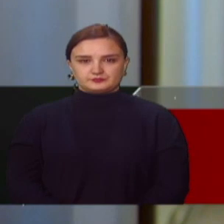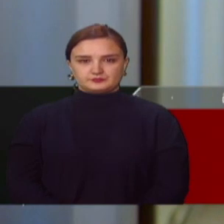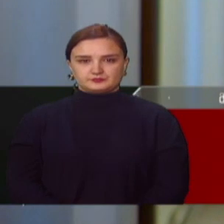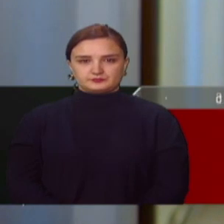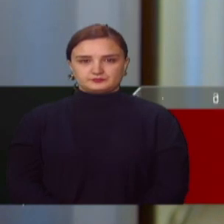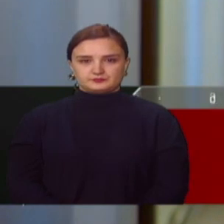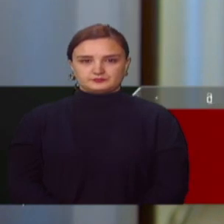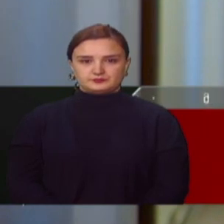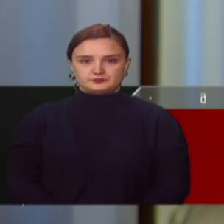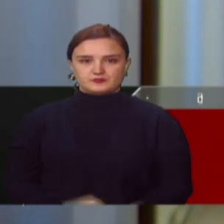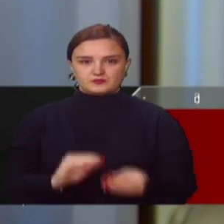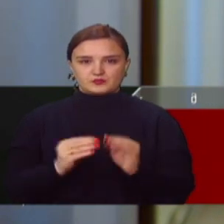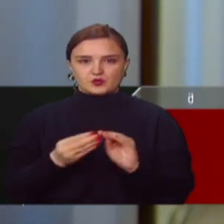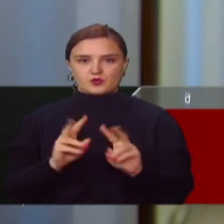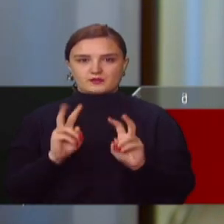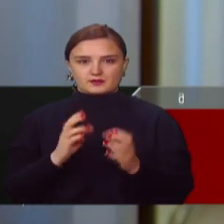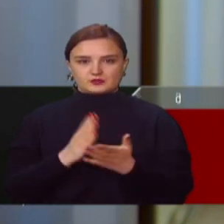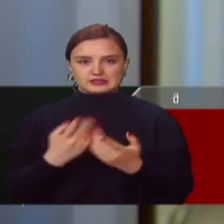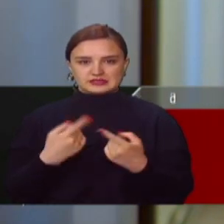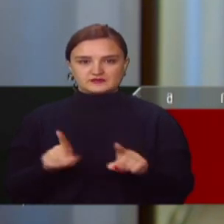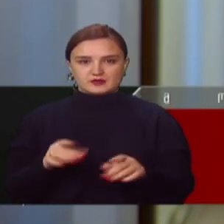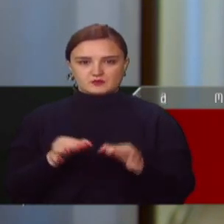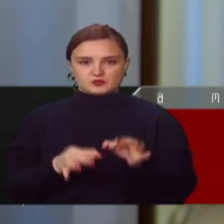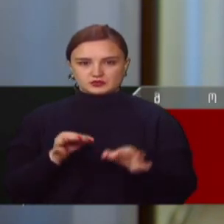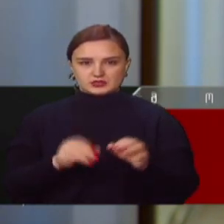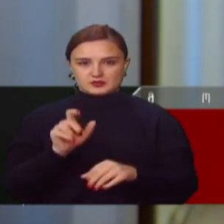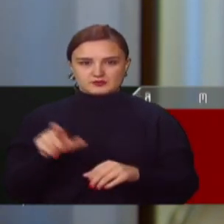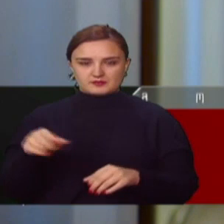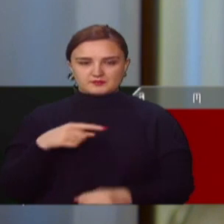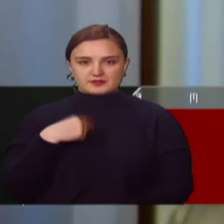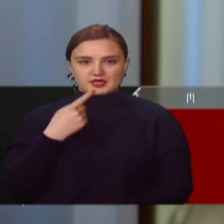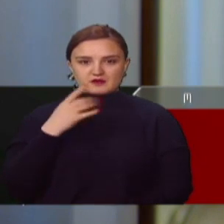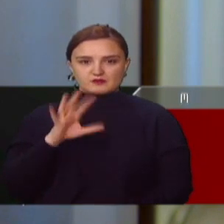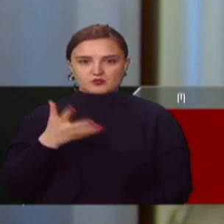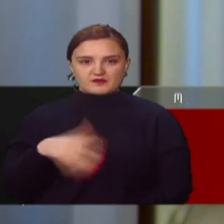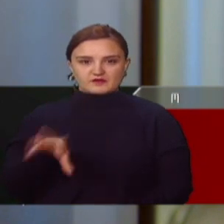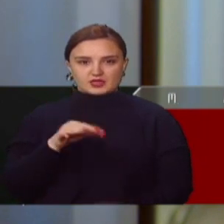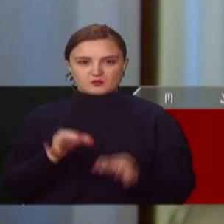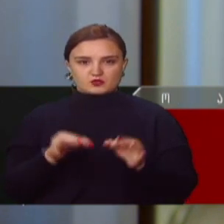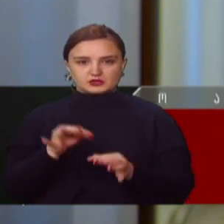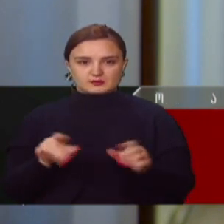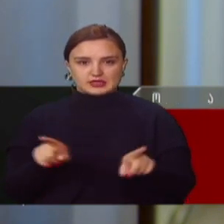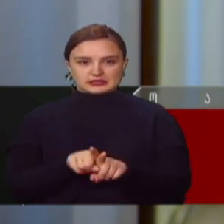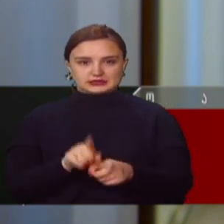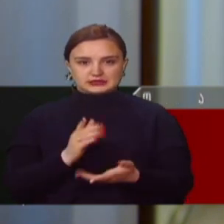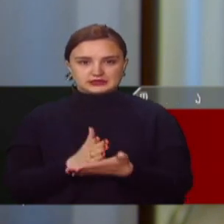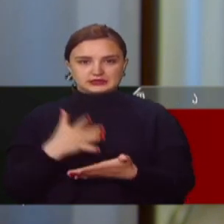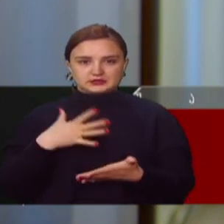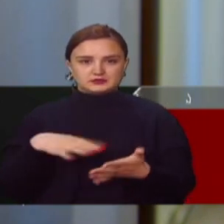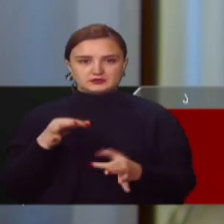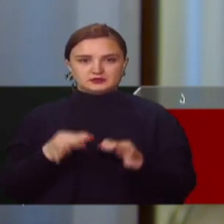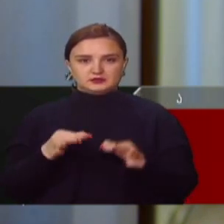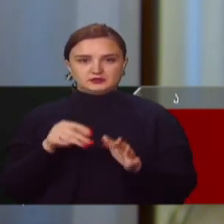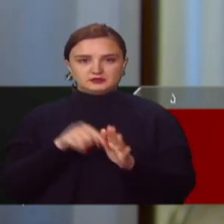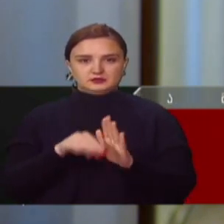პრობლემურია და პრობლემურია სხვა მოსამართლეებისთვის. მე არ ვამბობ, რომ ყველა მოსამართლე ესეთია. დიდწილად საქართველოს სასამართლო სისტემაში